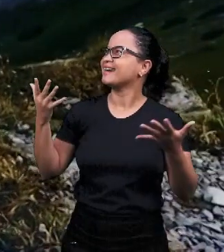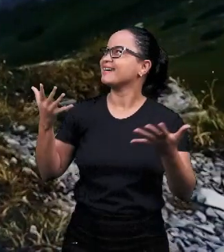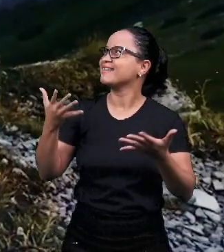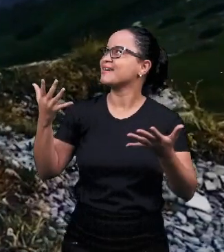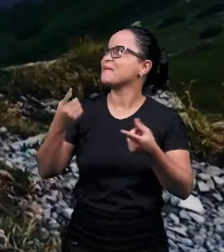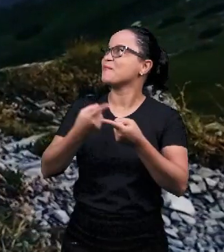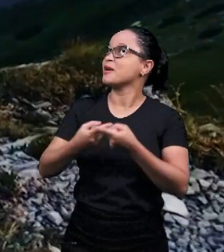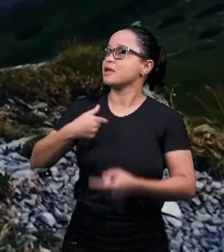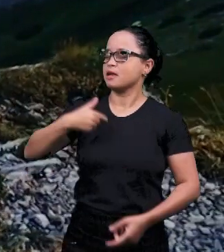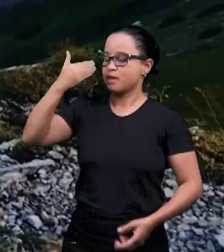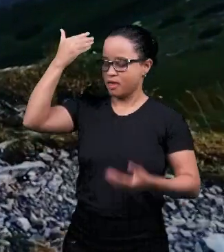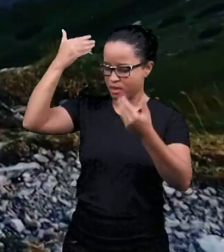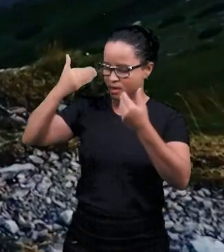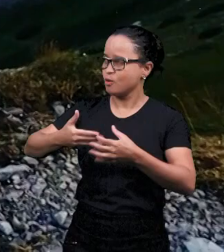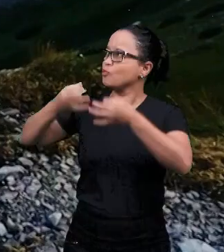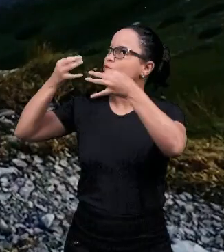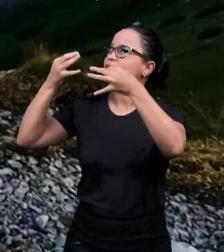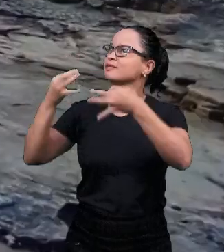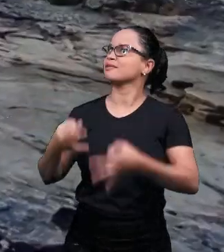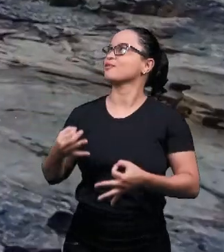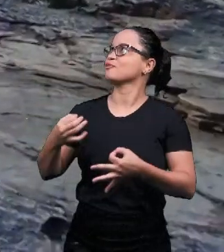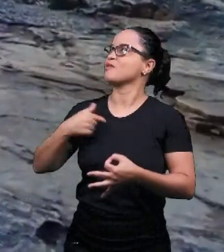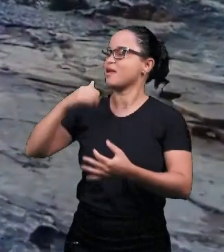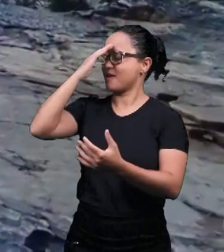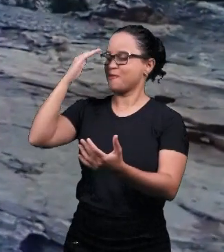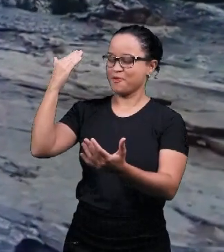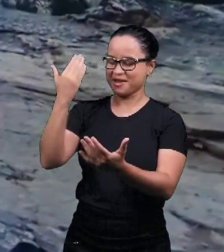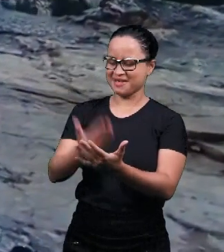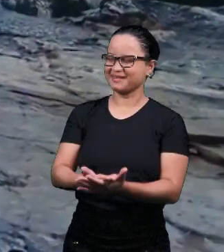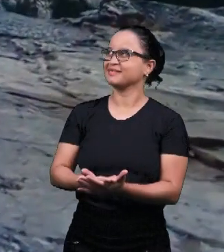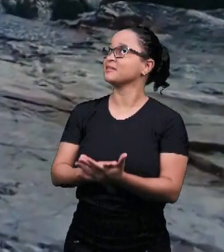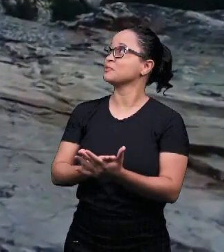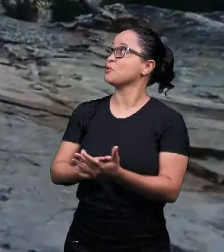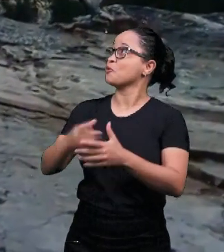реальный утешитель, и я знаю, в кого я уверовал.